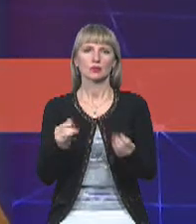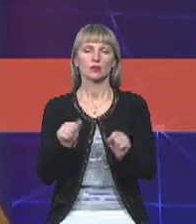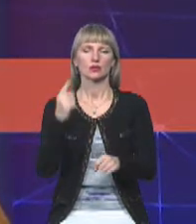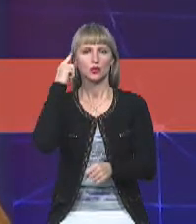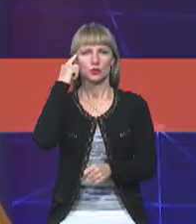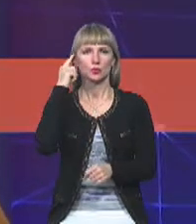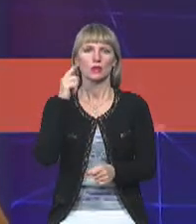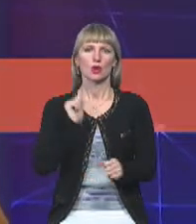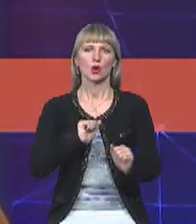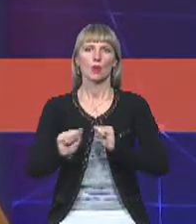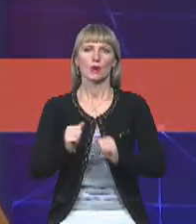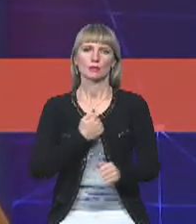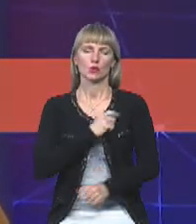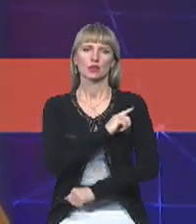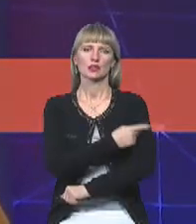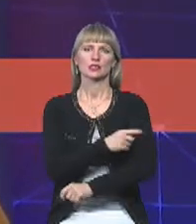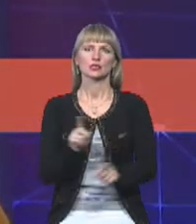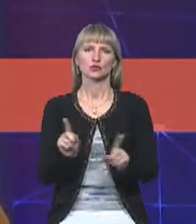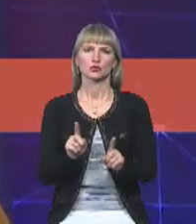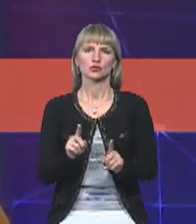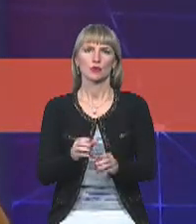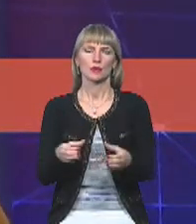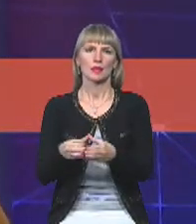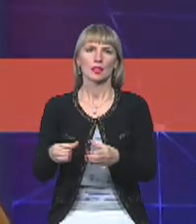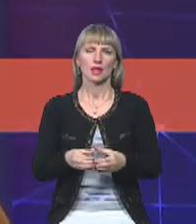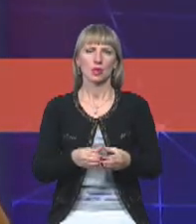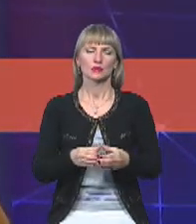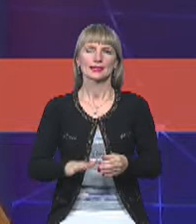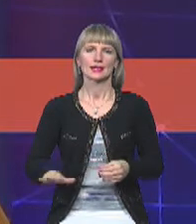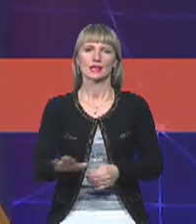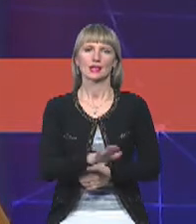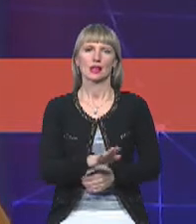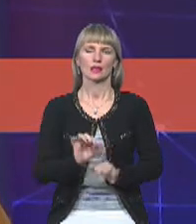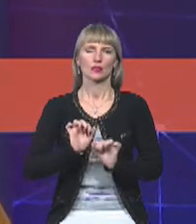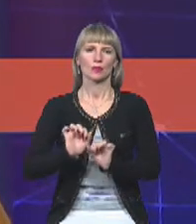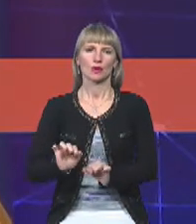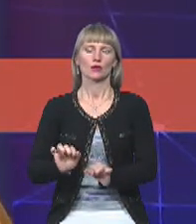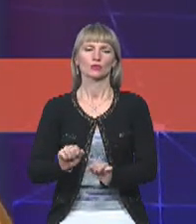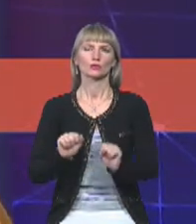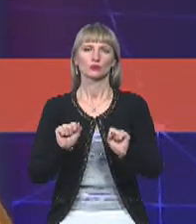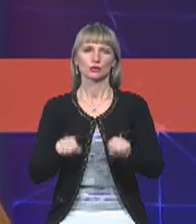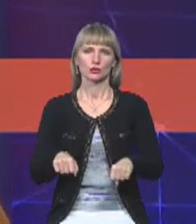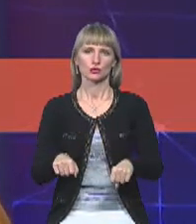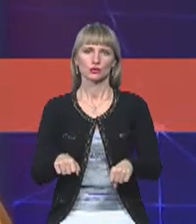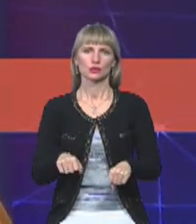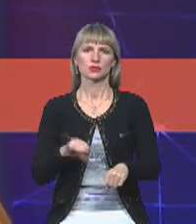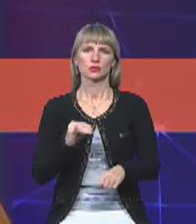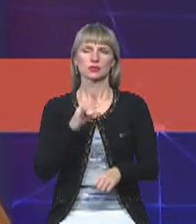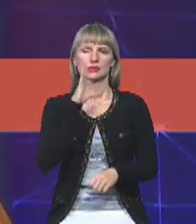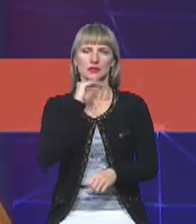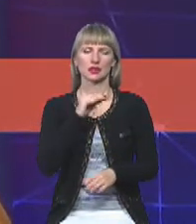командуванню, в першу чергу Збройних сил, що підрозділи територіальної оборони можуть і